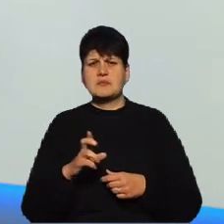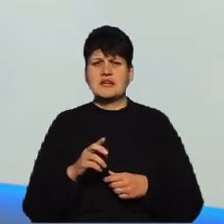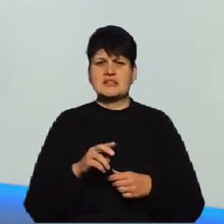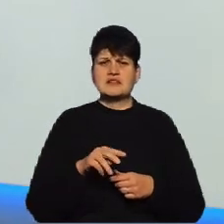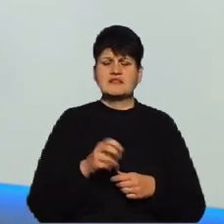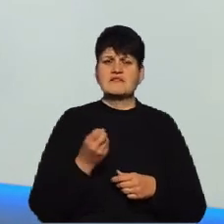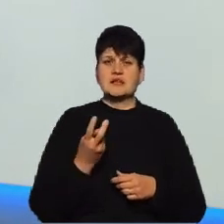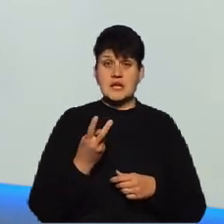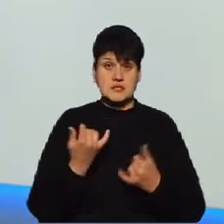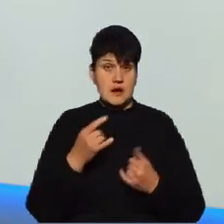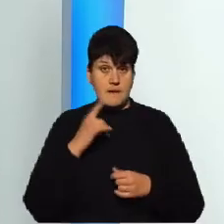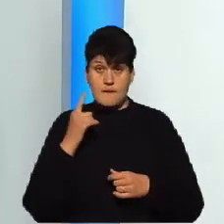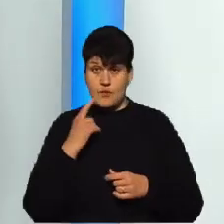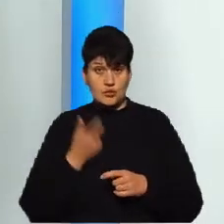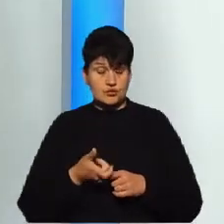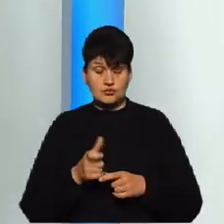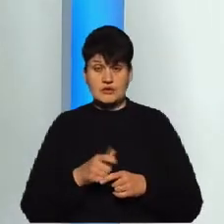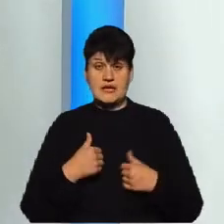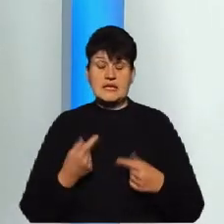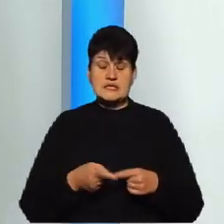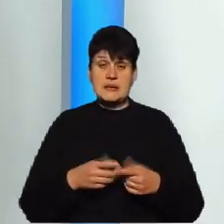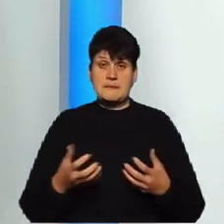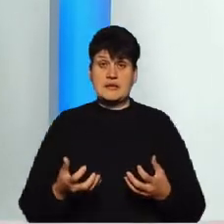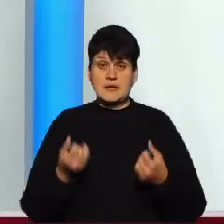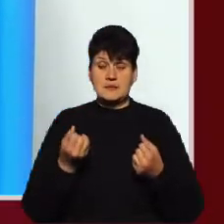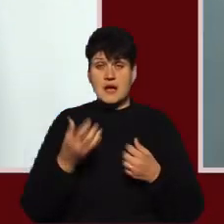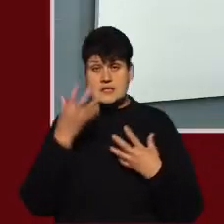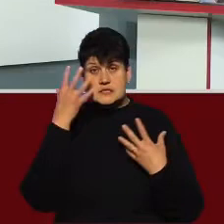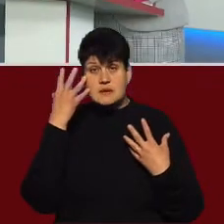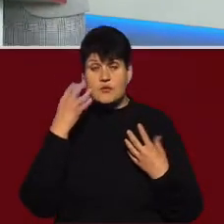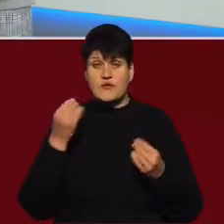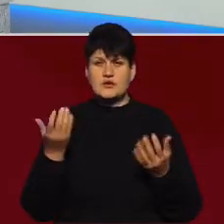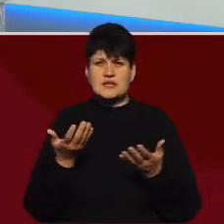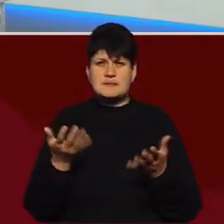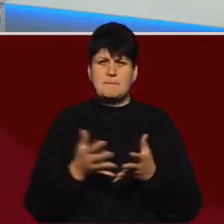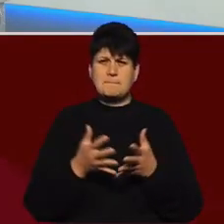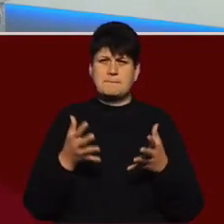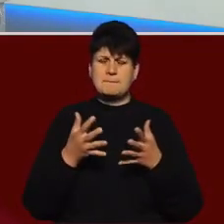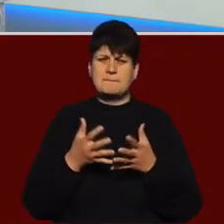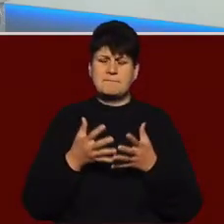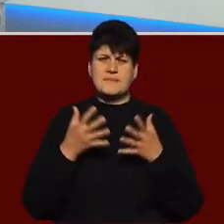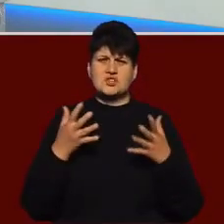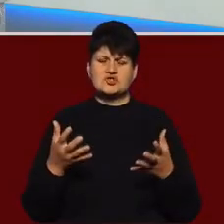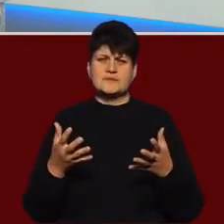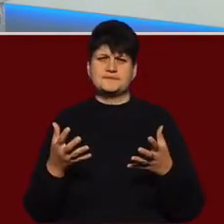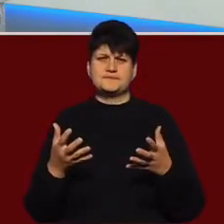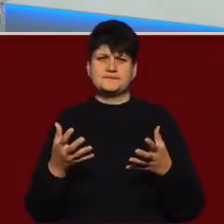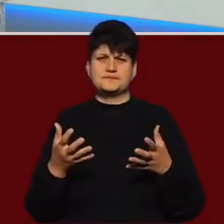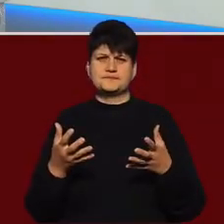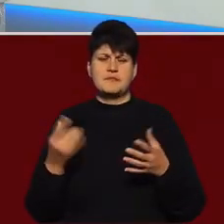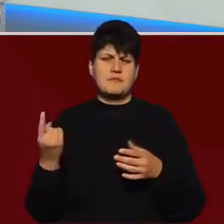до цього більше, і це правильно, я це підтримую. Але забуваються за якісь такі більш важливі, ну, не то, що більш важливі, але теж